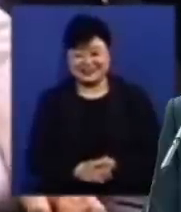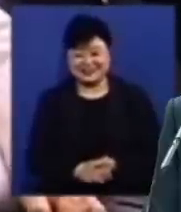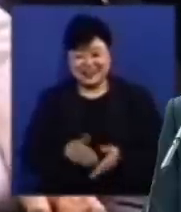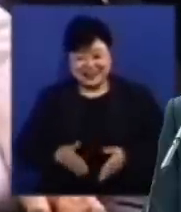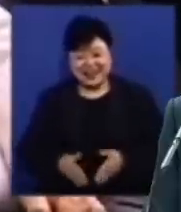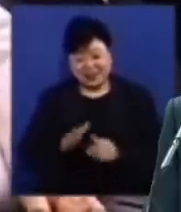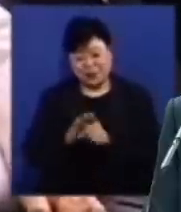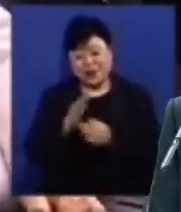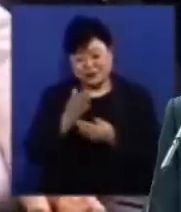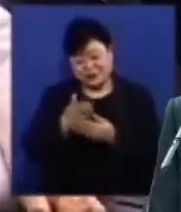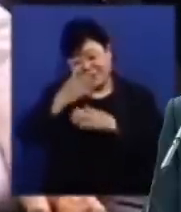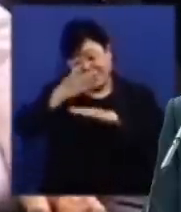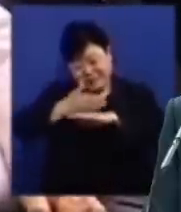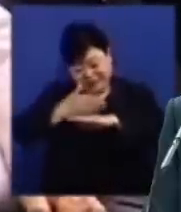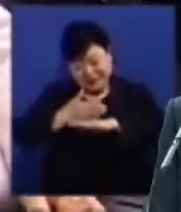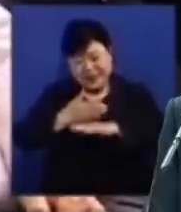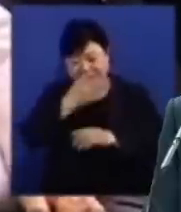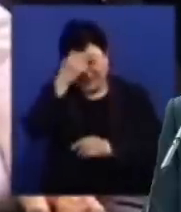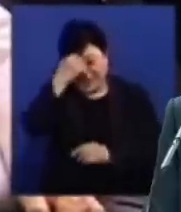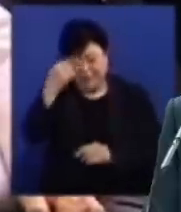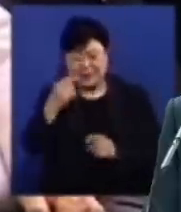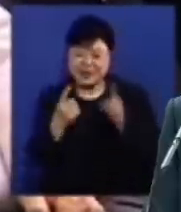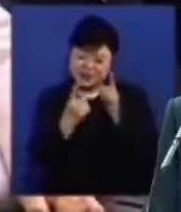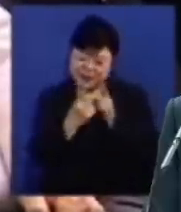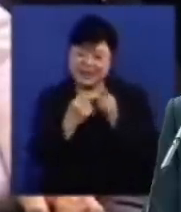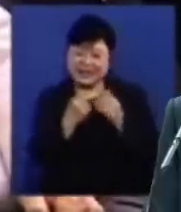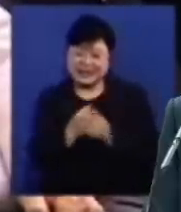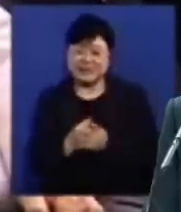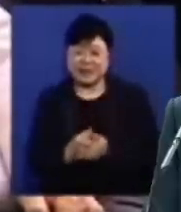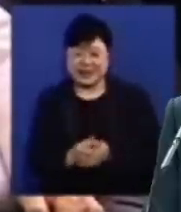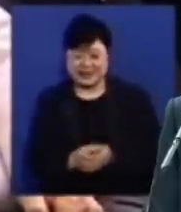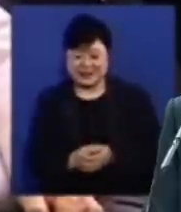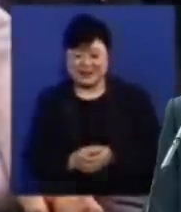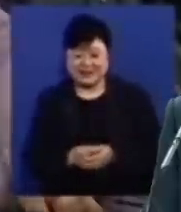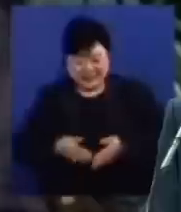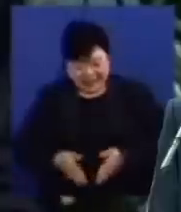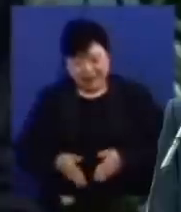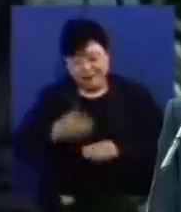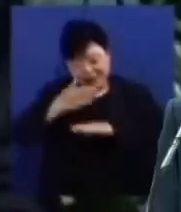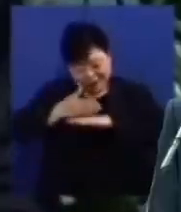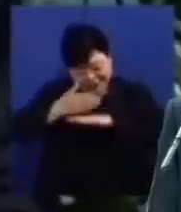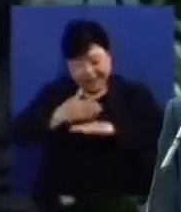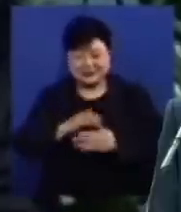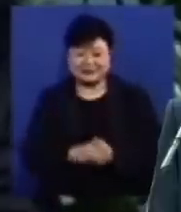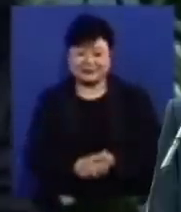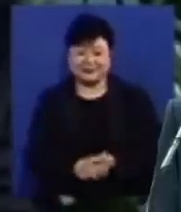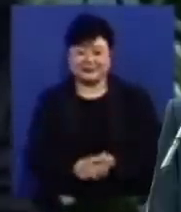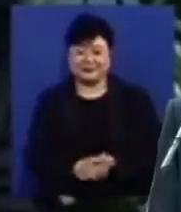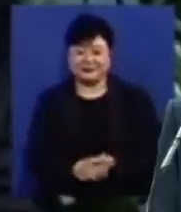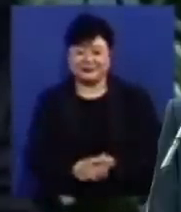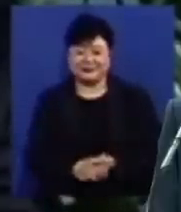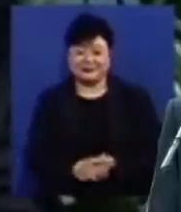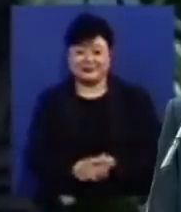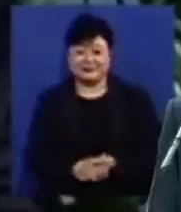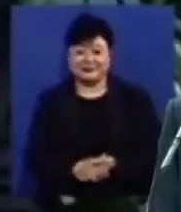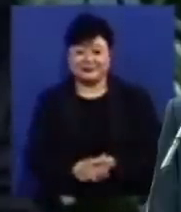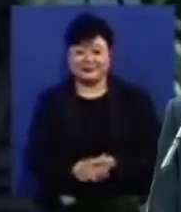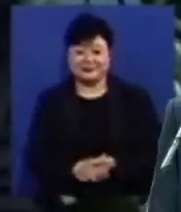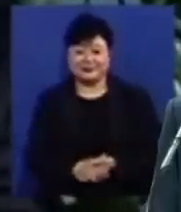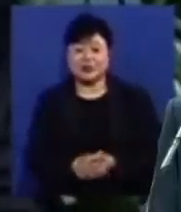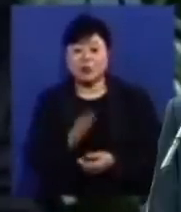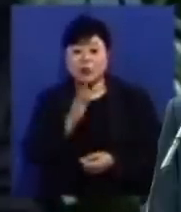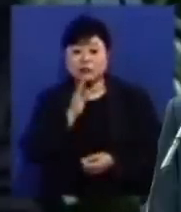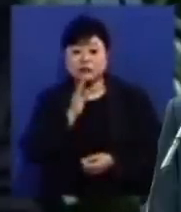우리가 태어난 것은 순전히 할아버지 할머니 덕분으로 태어났습니다. 그래서 제가